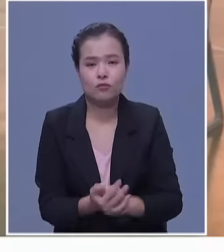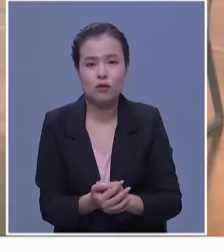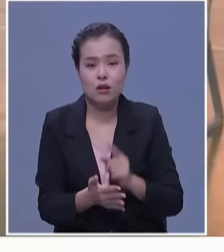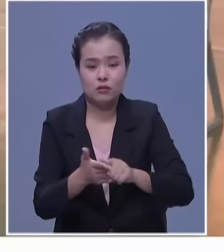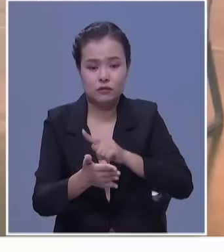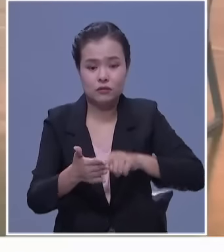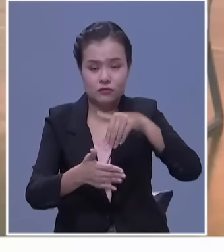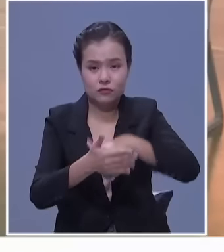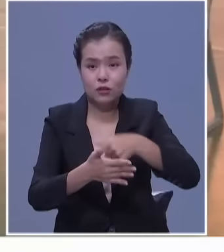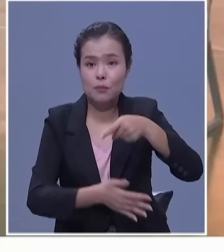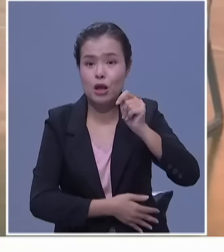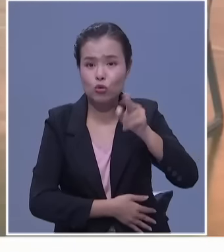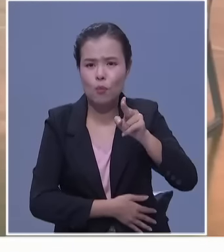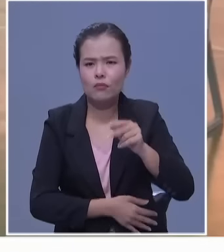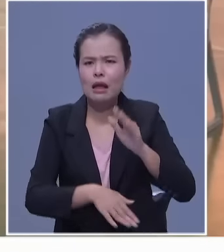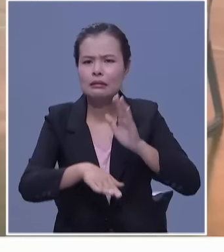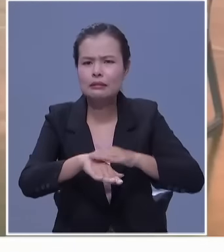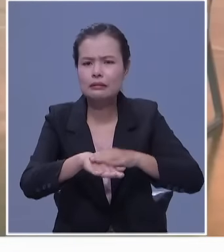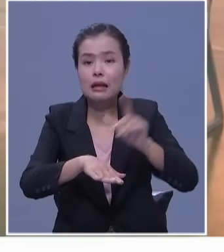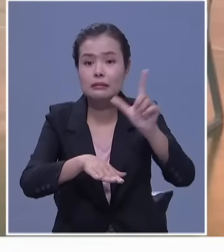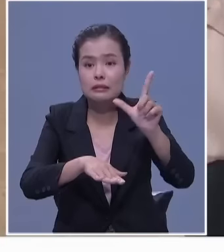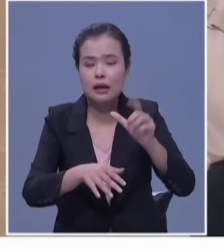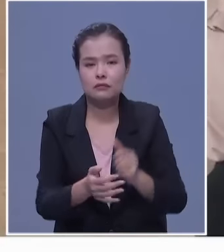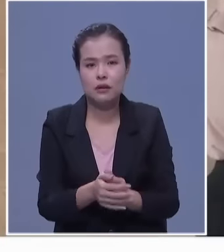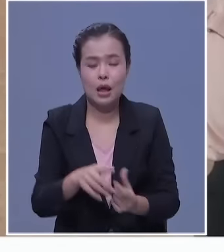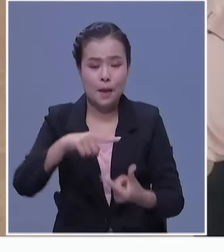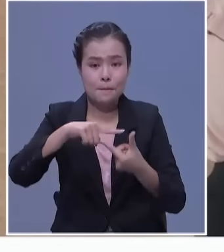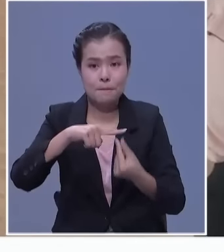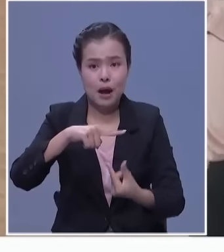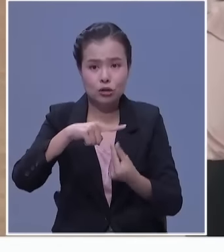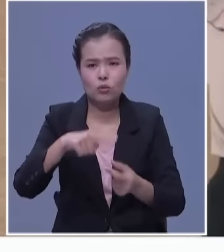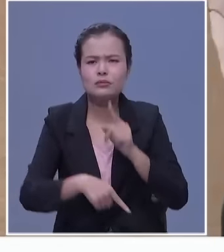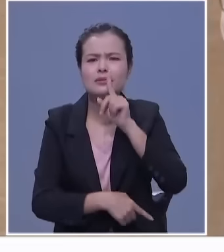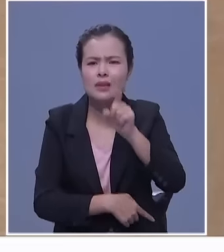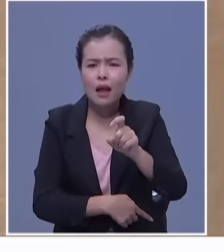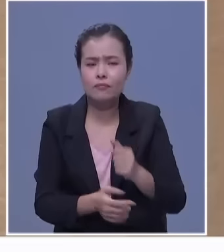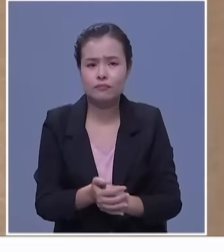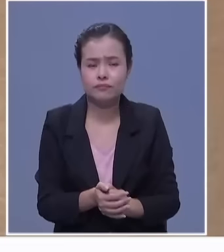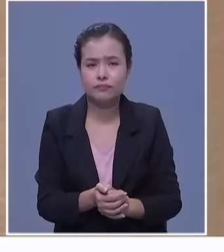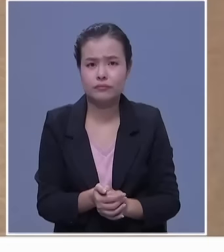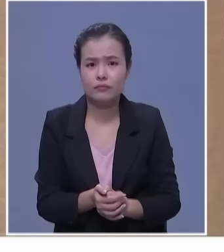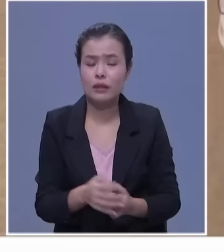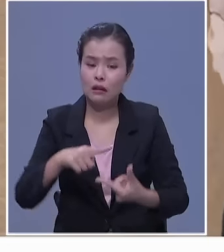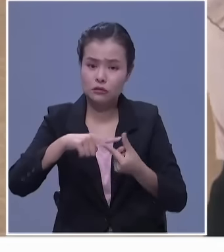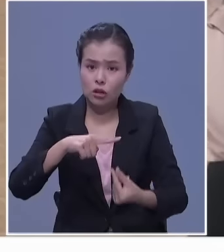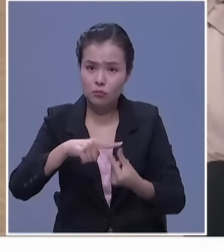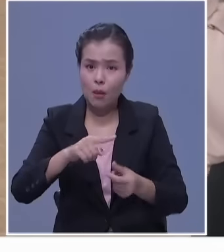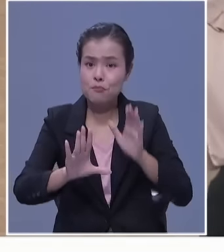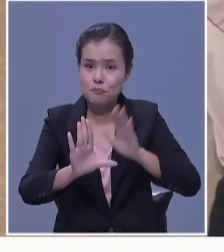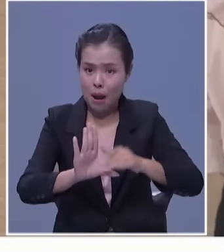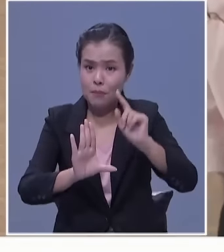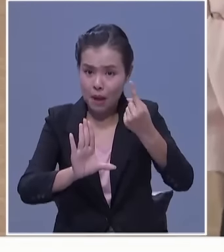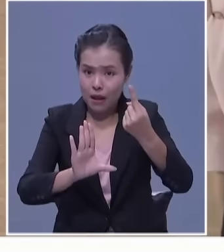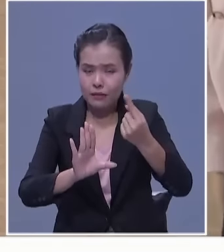ตั้งอบจปทุมธานีที่ถูกใบเหลืองบอกว่าพรรคประชาชนก็มีคำถามนะคุณม่หม่อมท่านผู้ชมว่าพรรคประชาชนจะส่งผู้สมัคร